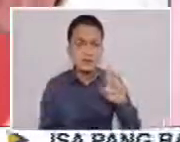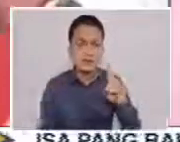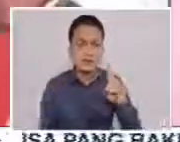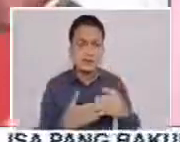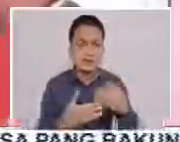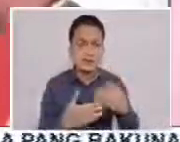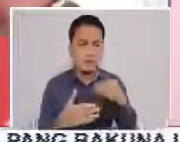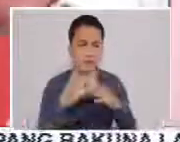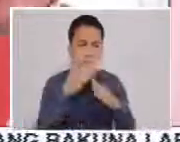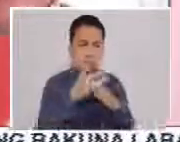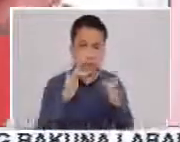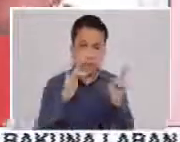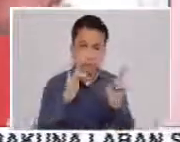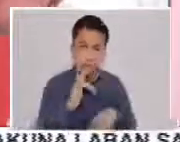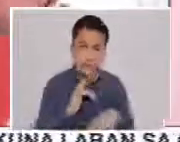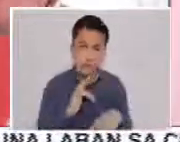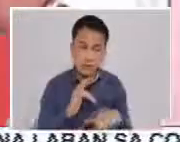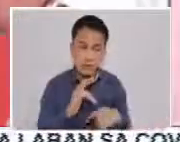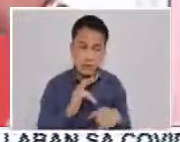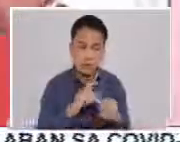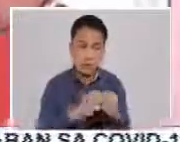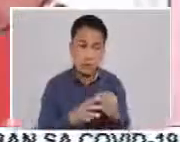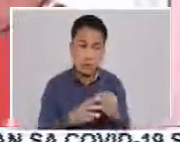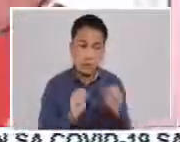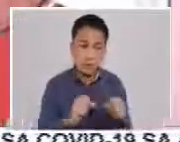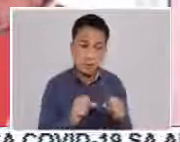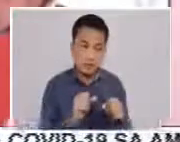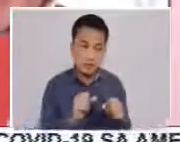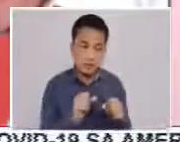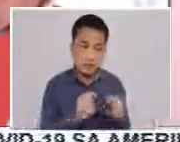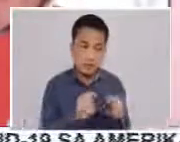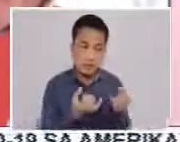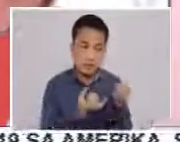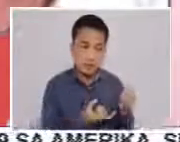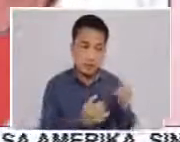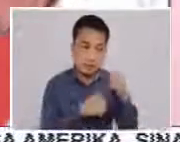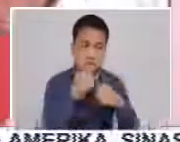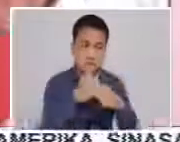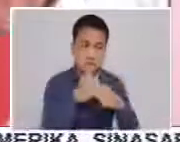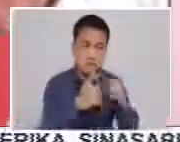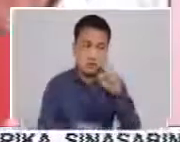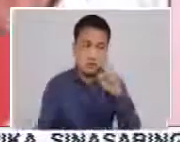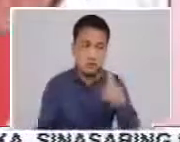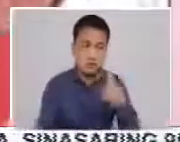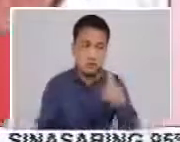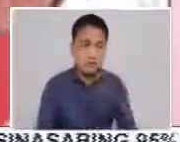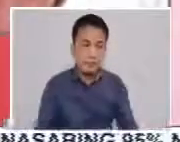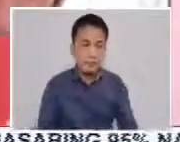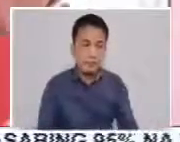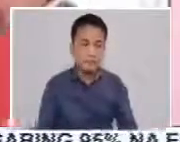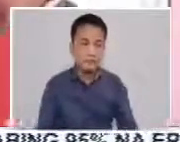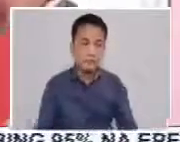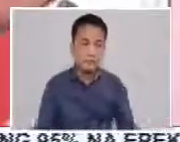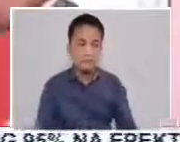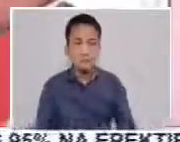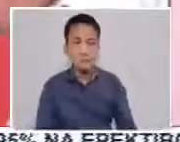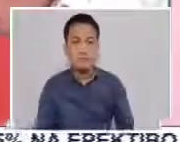ng LTO, pwede po silang tikitan. Yun po ang mangyayari po sa mga motoristang hindi po susunod sa